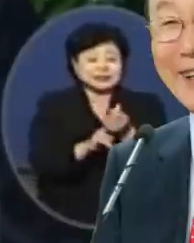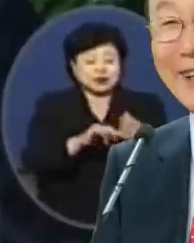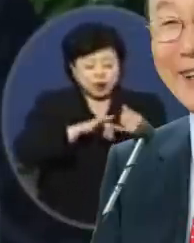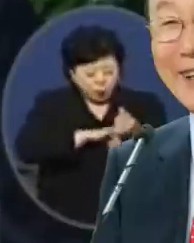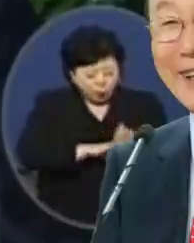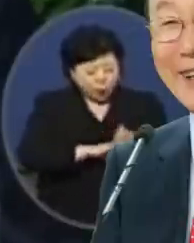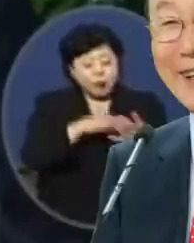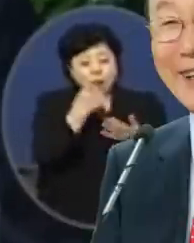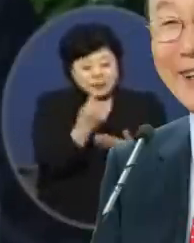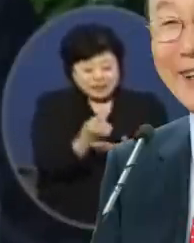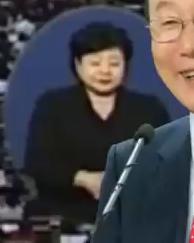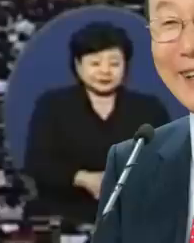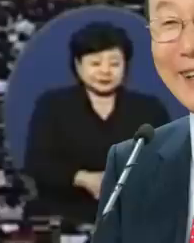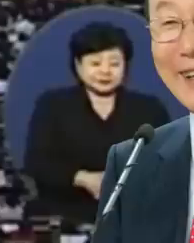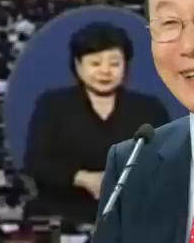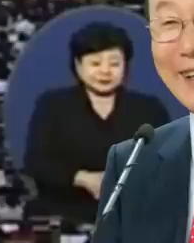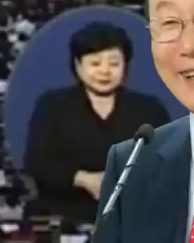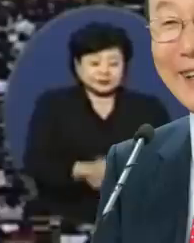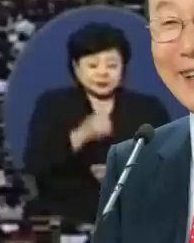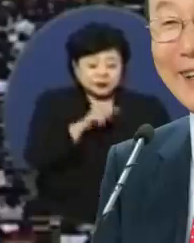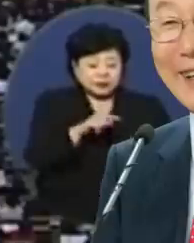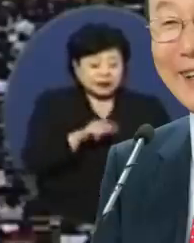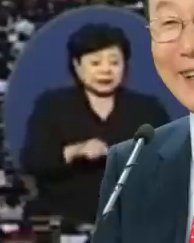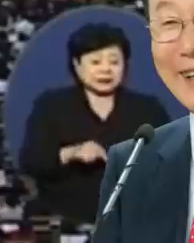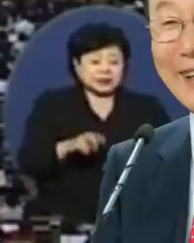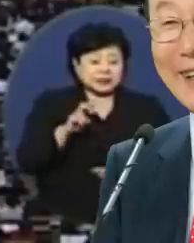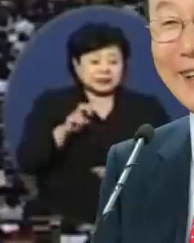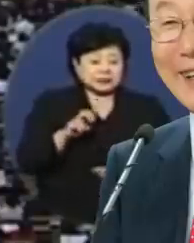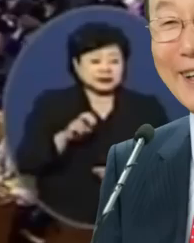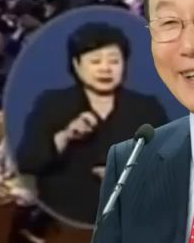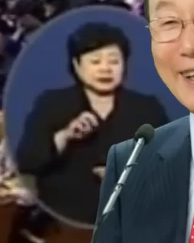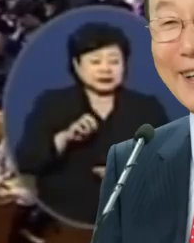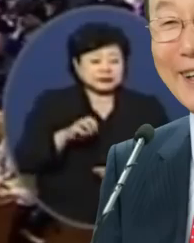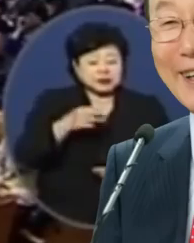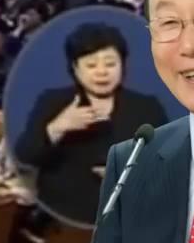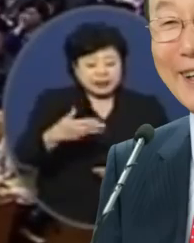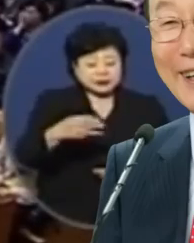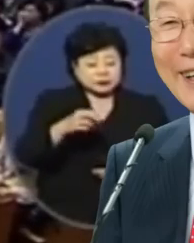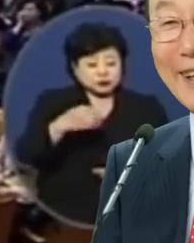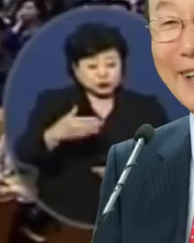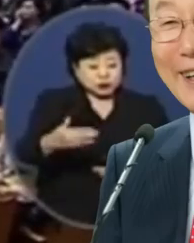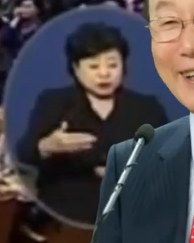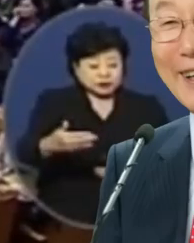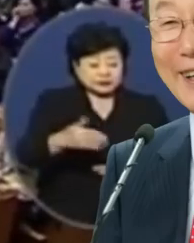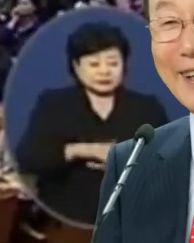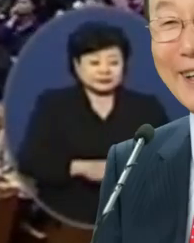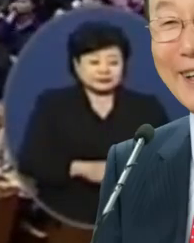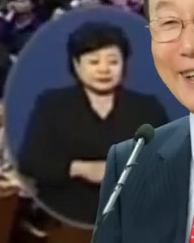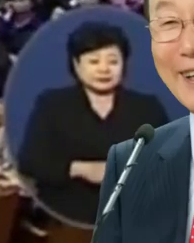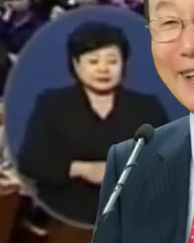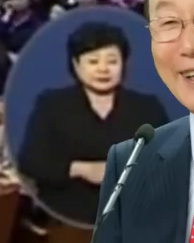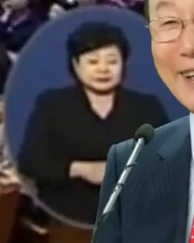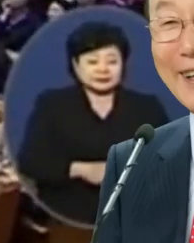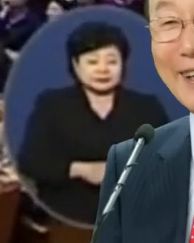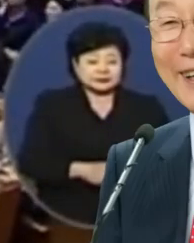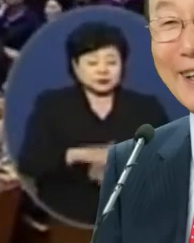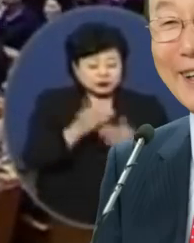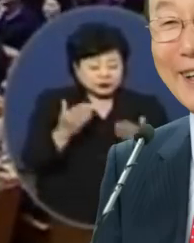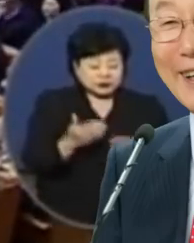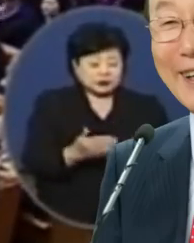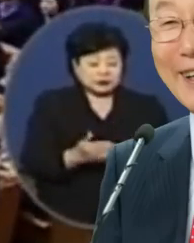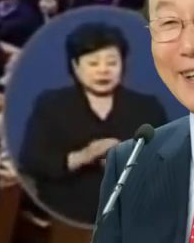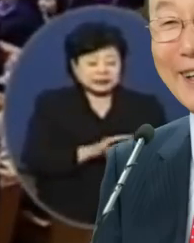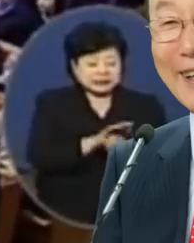따라오는 것입니다. 로마서 8장 43절로 39절을 읽은 것 같이 이 모든 일에